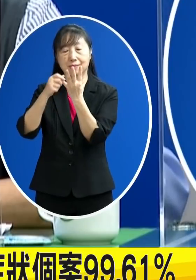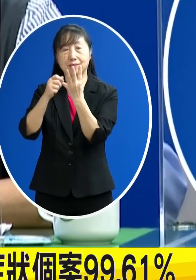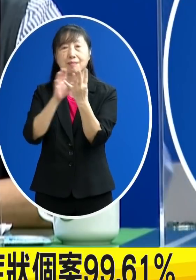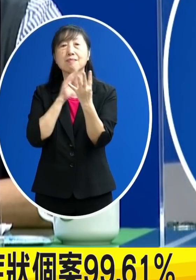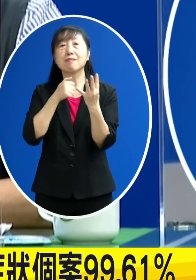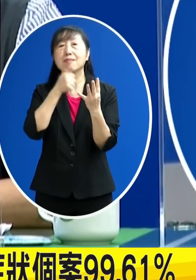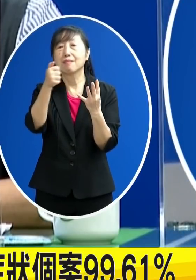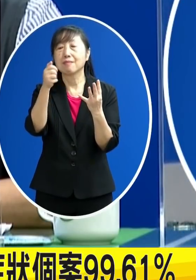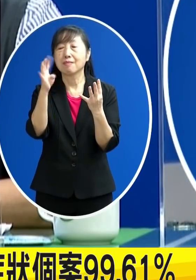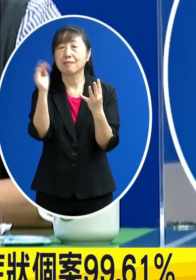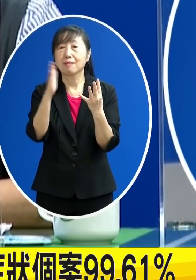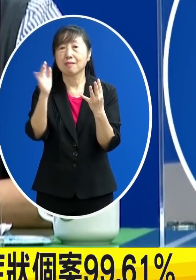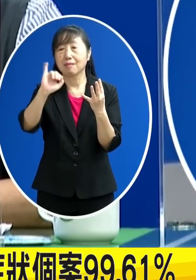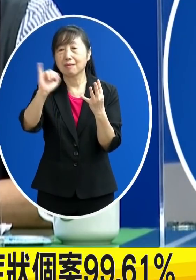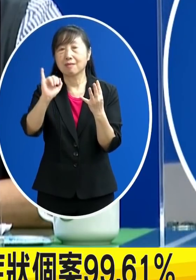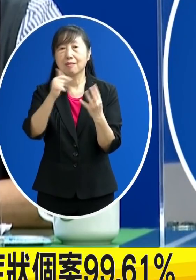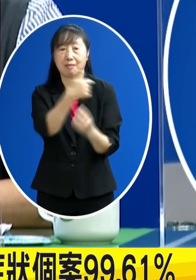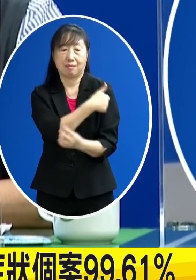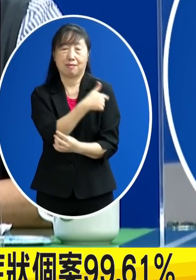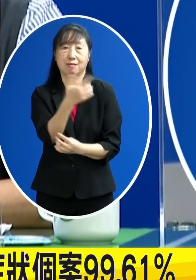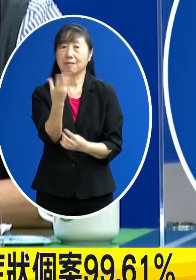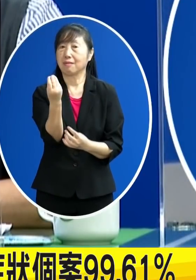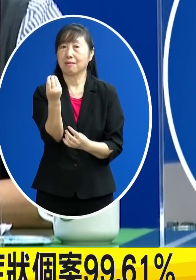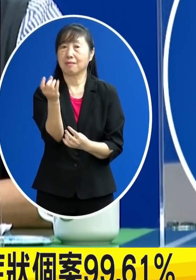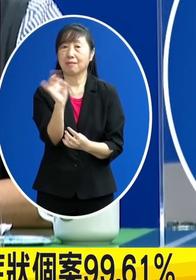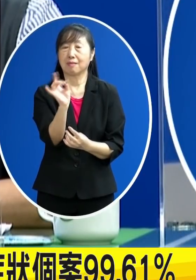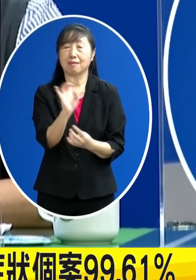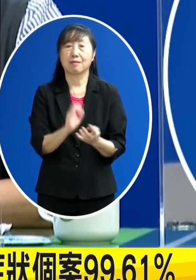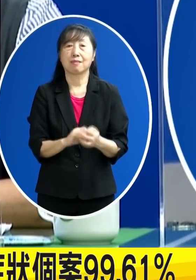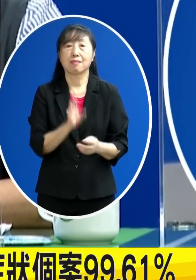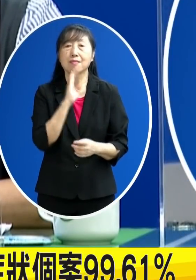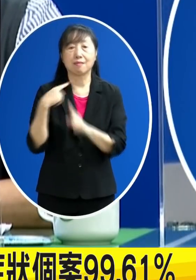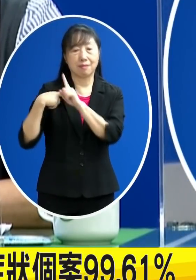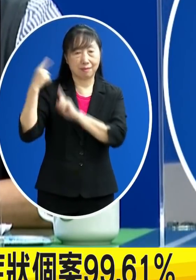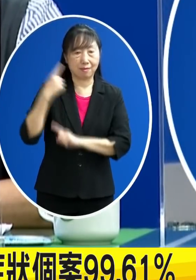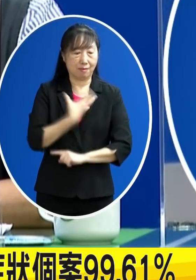的女性，本身并没有接种任何一剂的疫苗，她有高